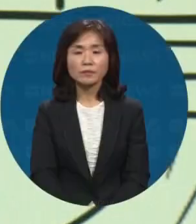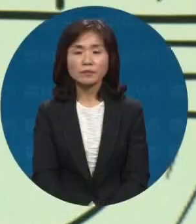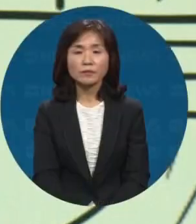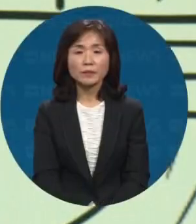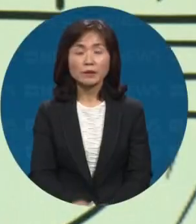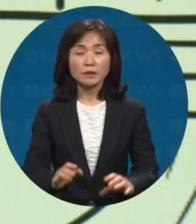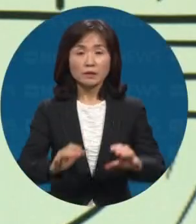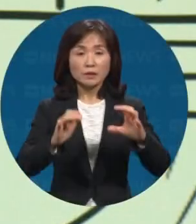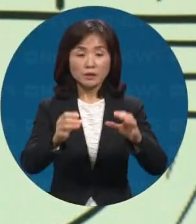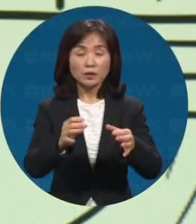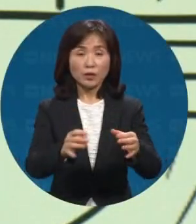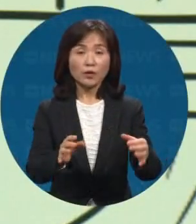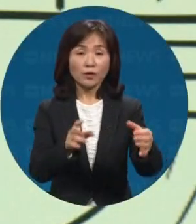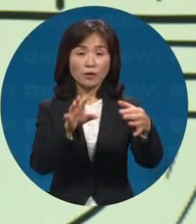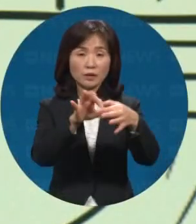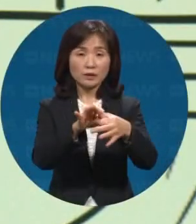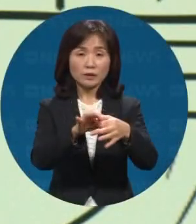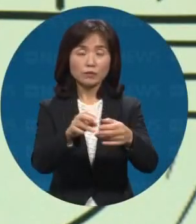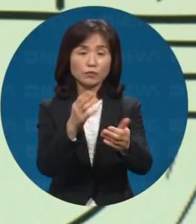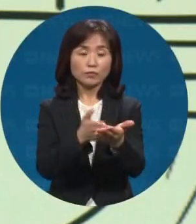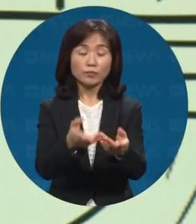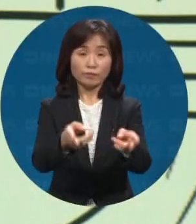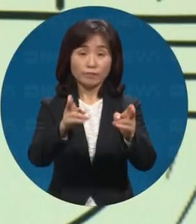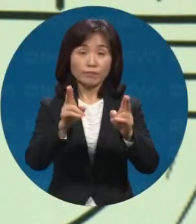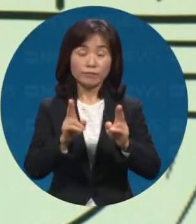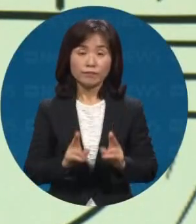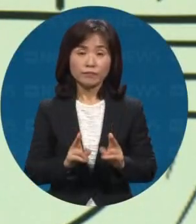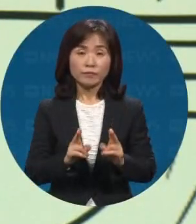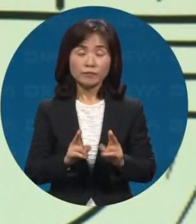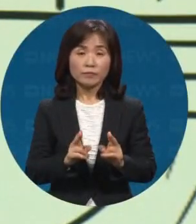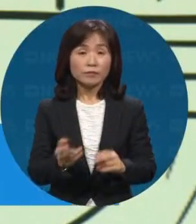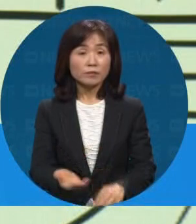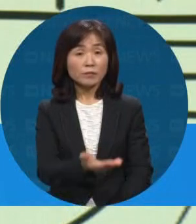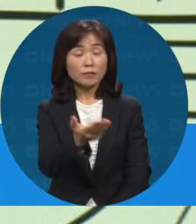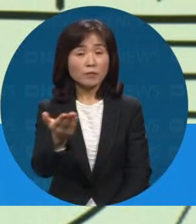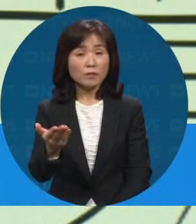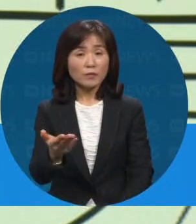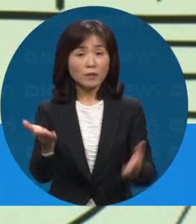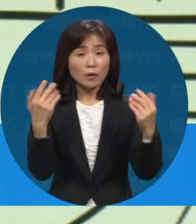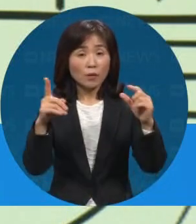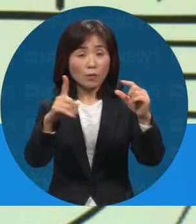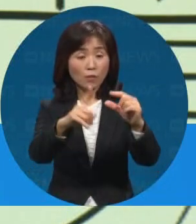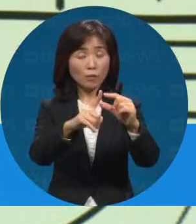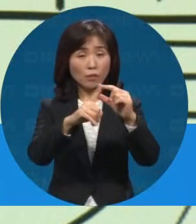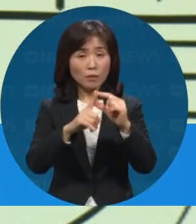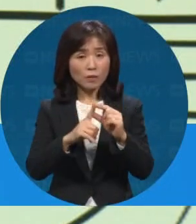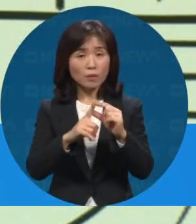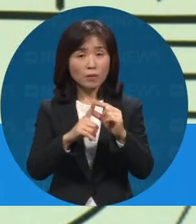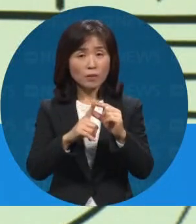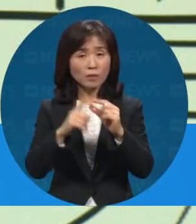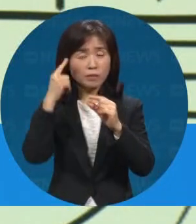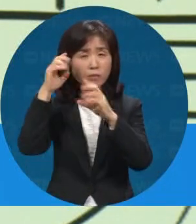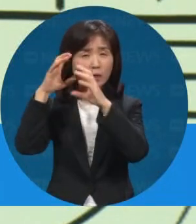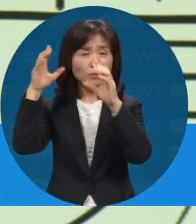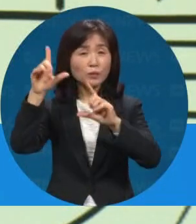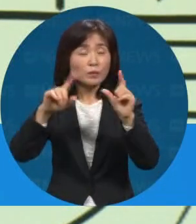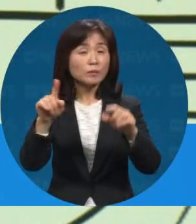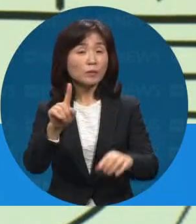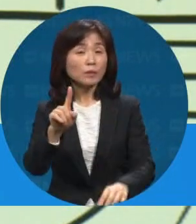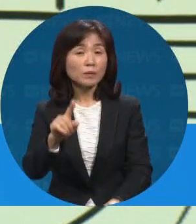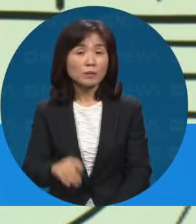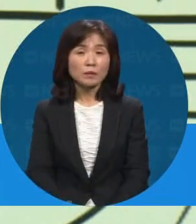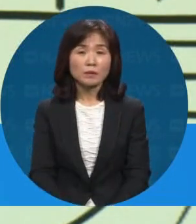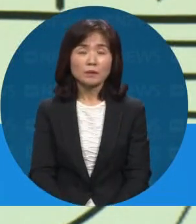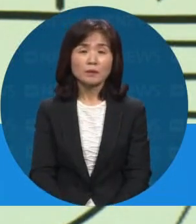내 세상을 연결하는 뉴스 뉴스 브리츠입니다 여러분은 학교라고 하면 어떤 모습이 떠오르시나요 우리